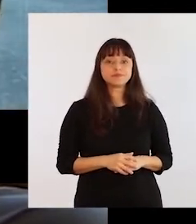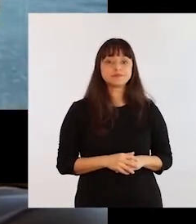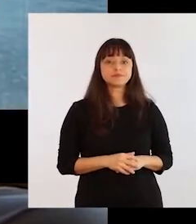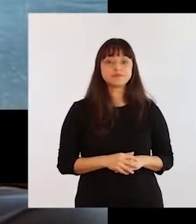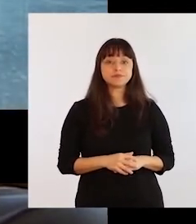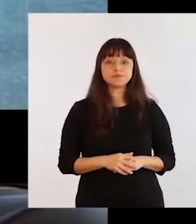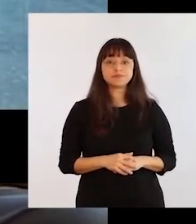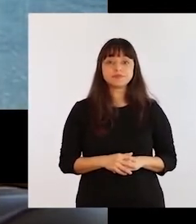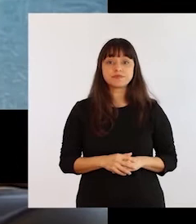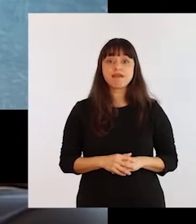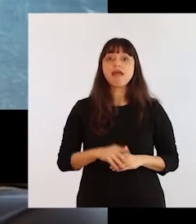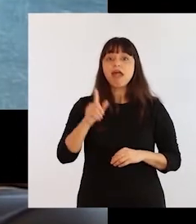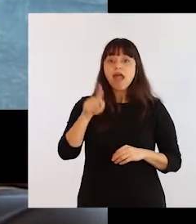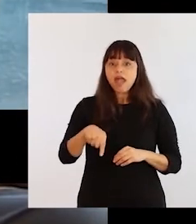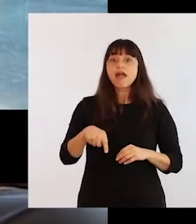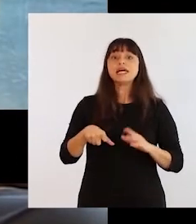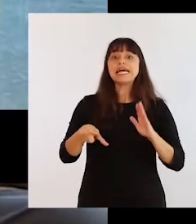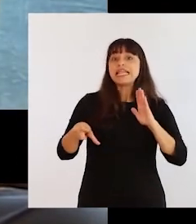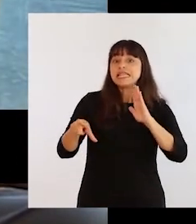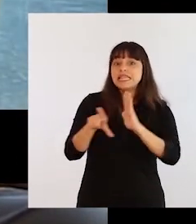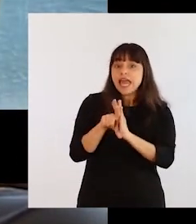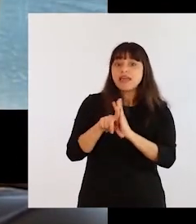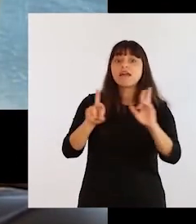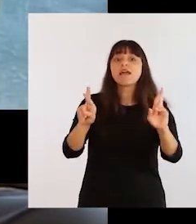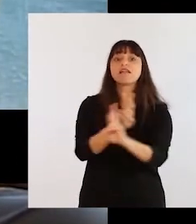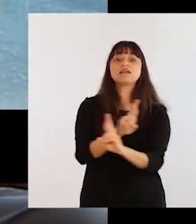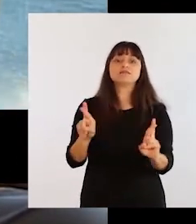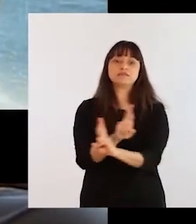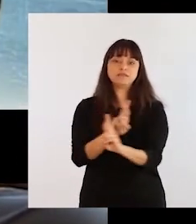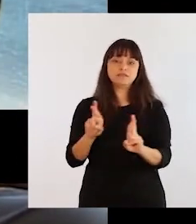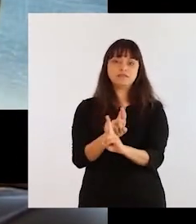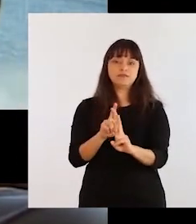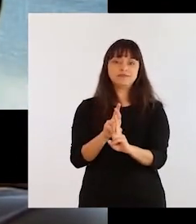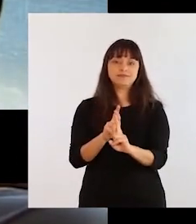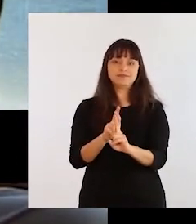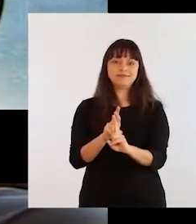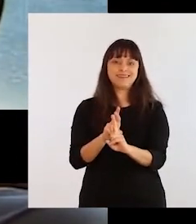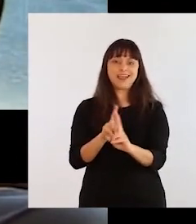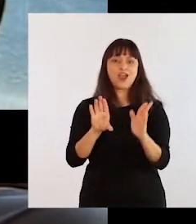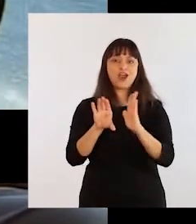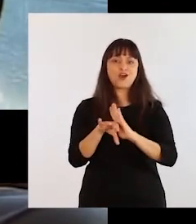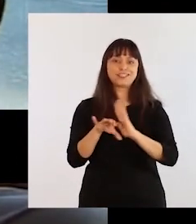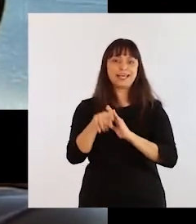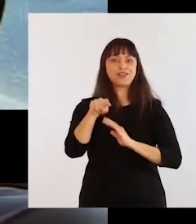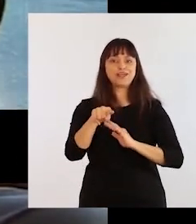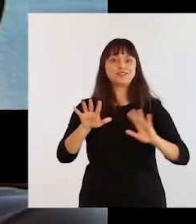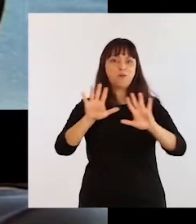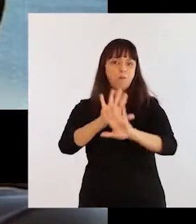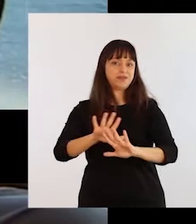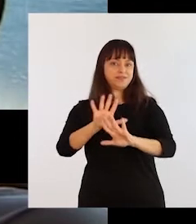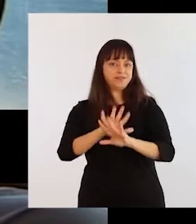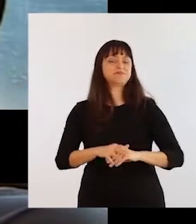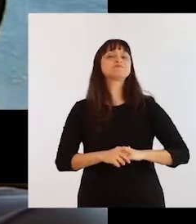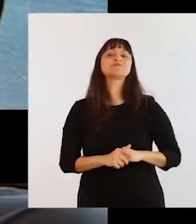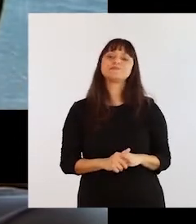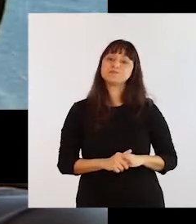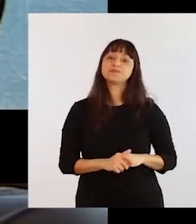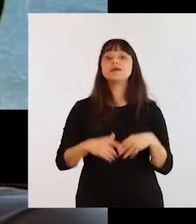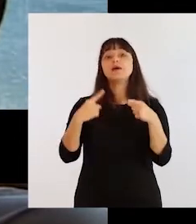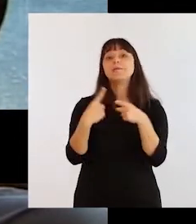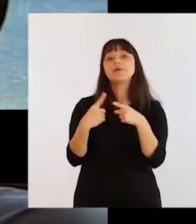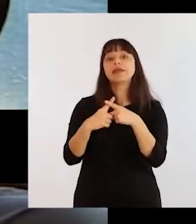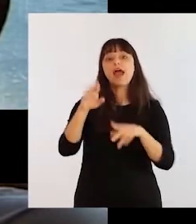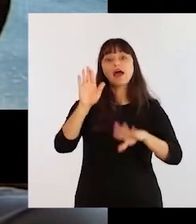C'est absolument... Et c'est une des lois de la relation. Parce